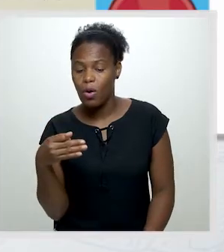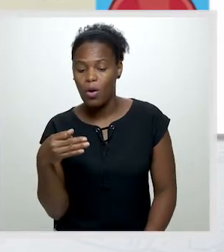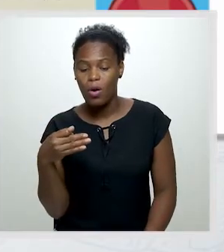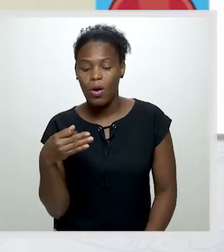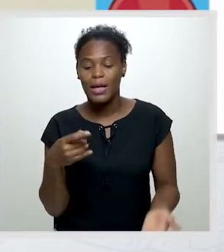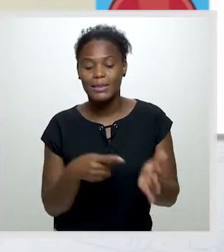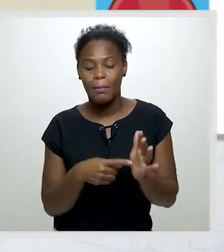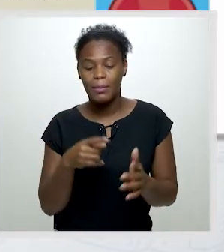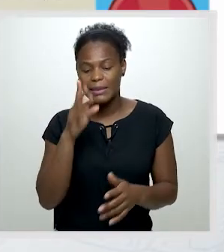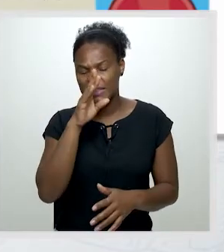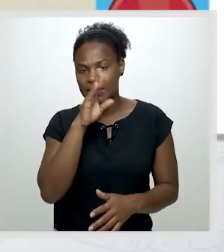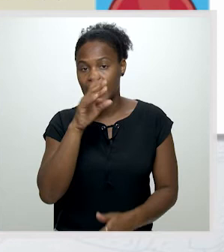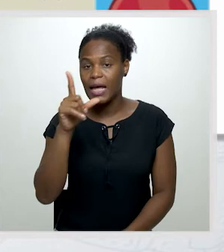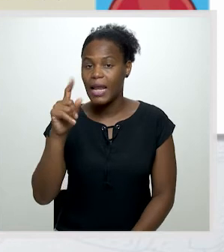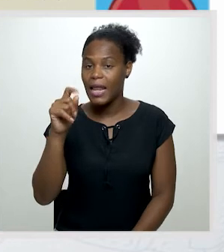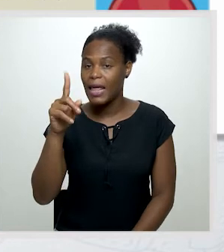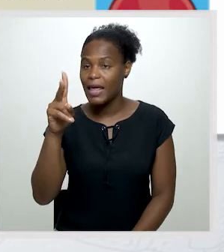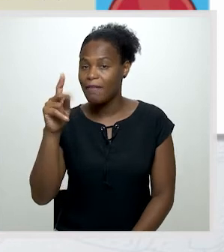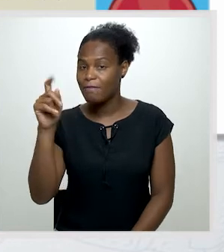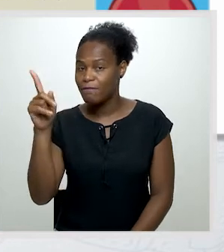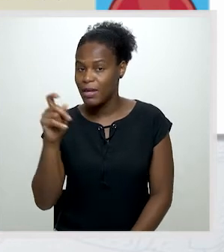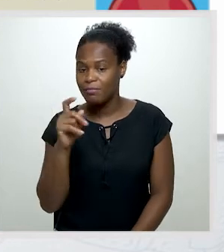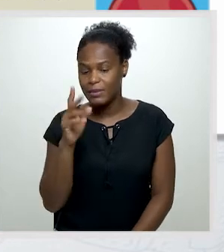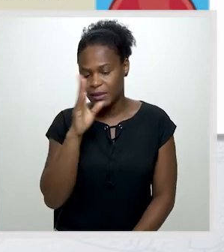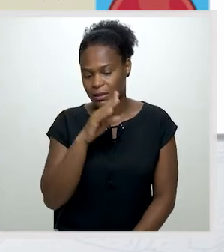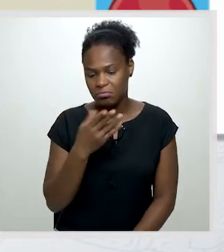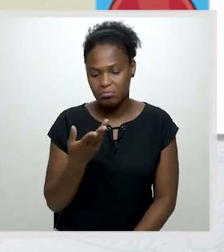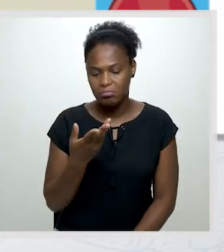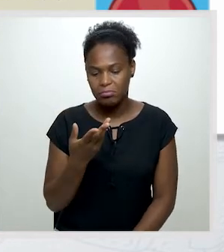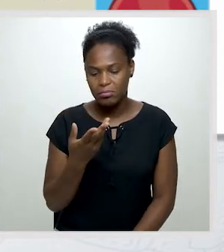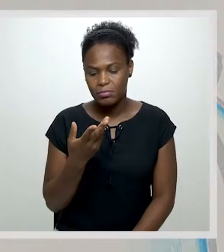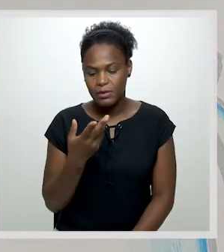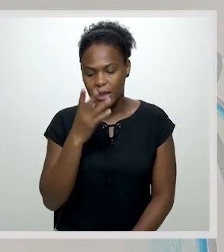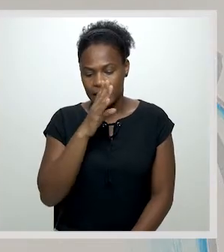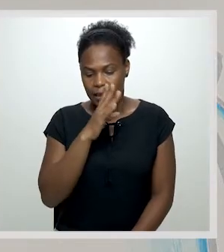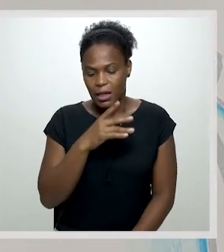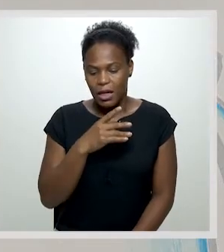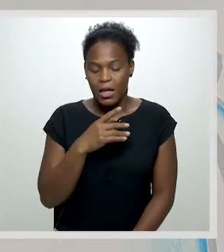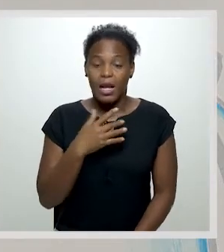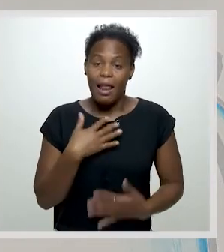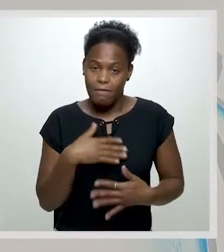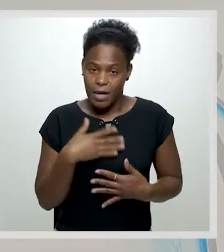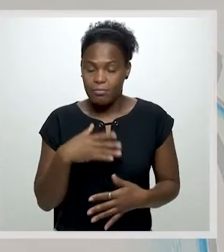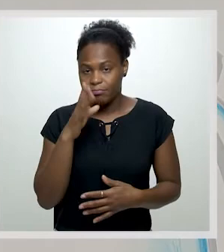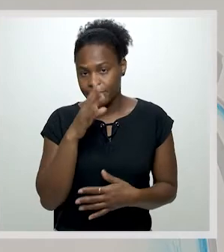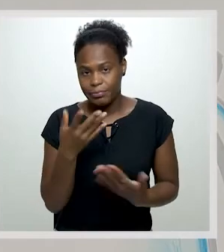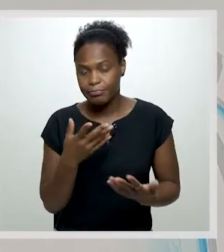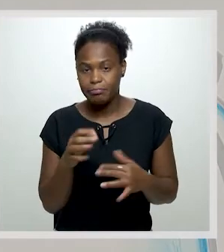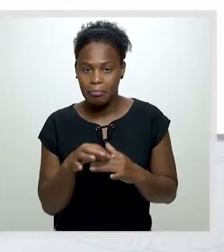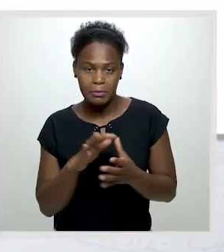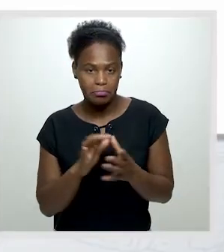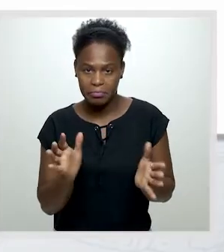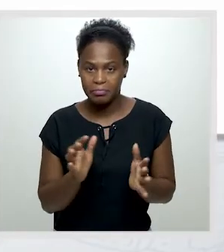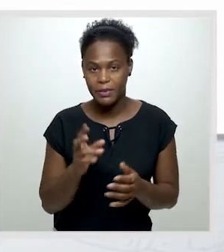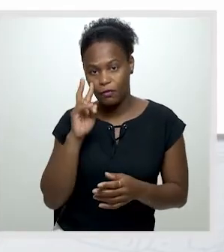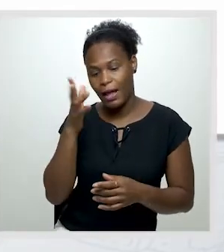lever, s'informer, se marier. C'est bon? On passe à l'activité suivante.